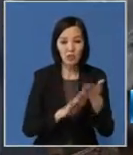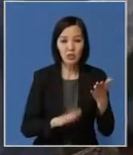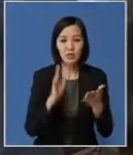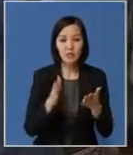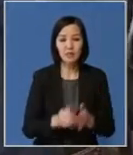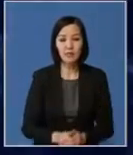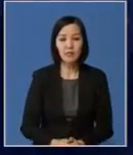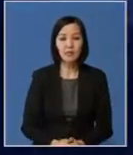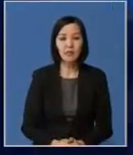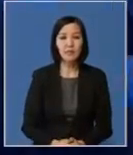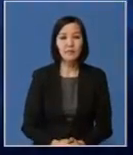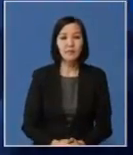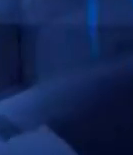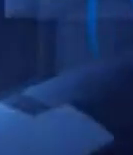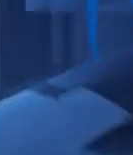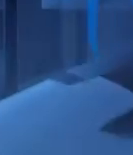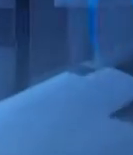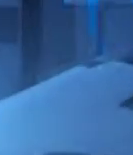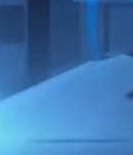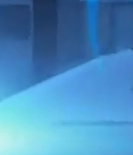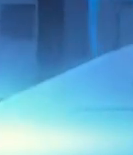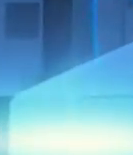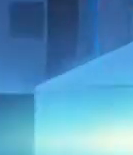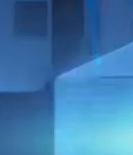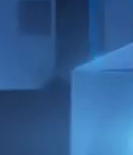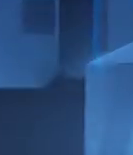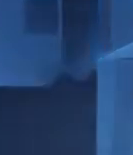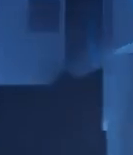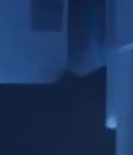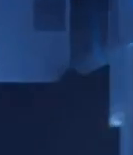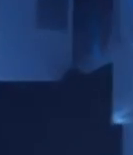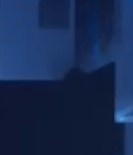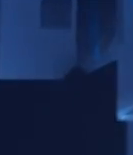жалғасын таппақ. Елдана Сәрсенбаева, Мәди Байбосынов, Жетісу арнасы, Қаратал ауданынан.